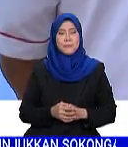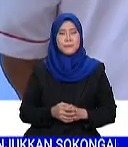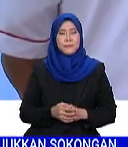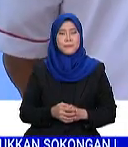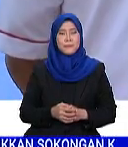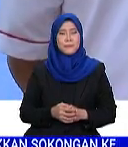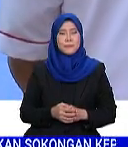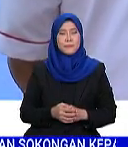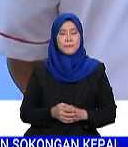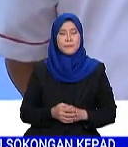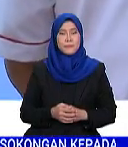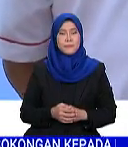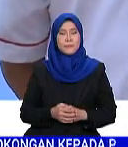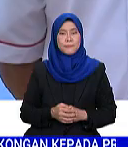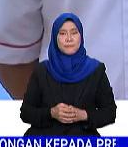Kita